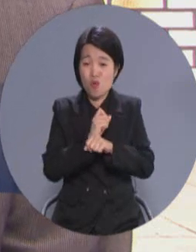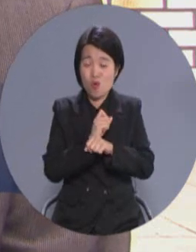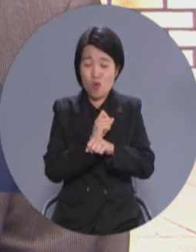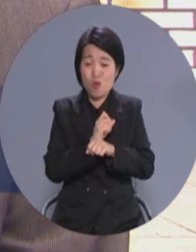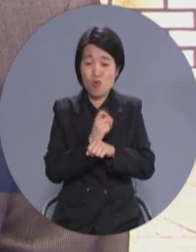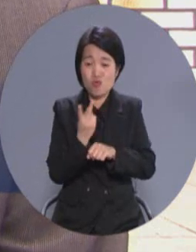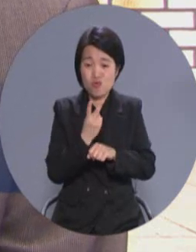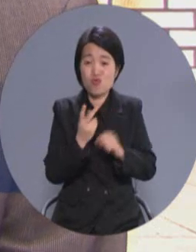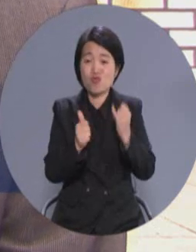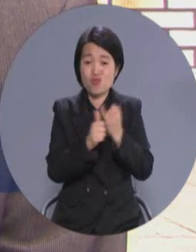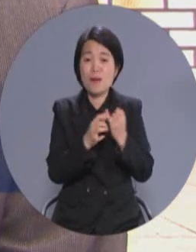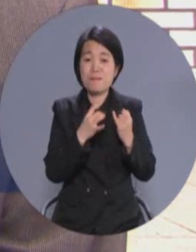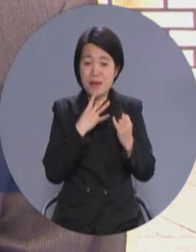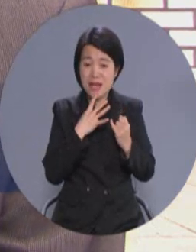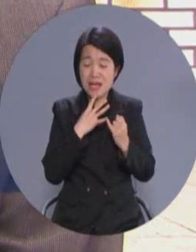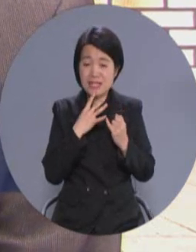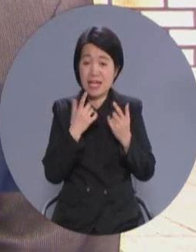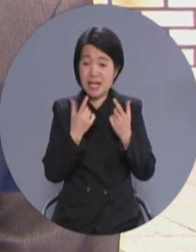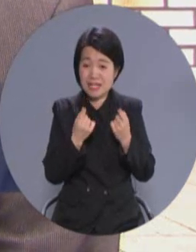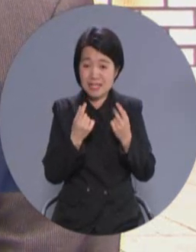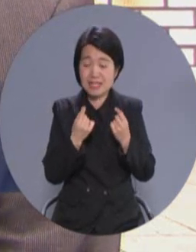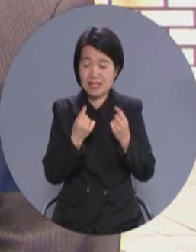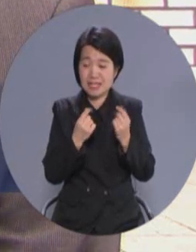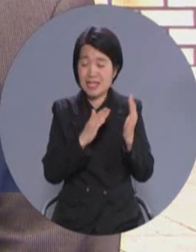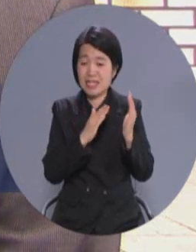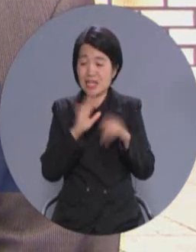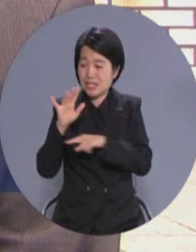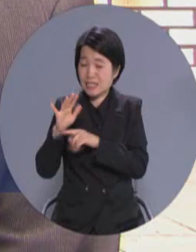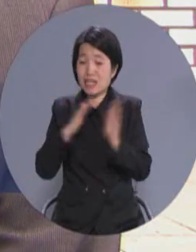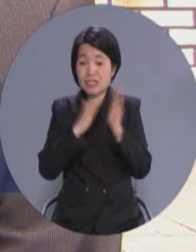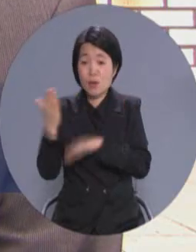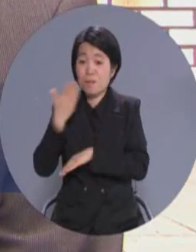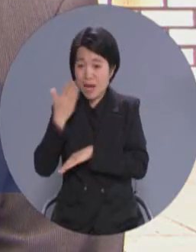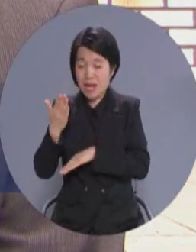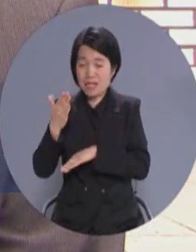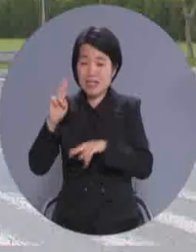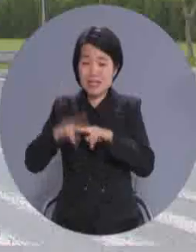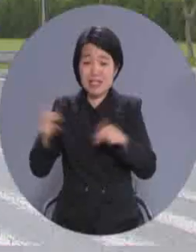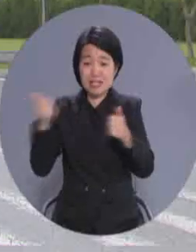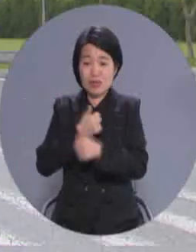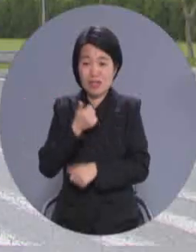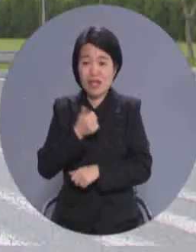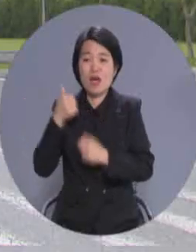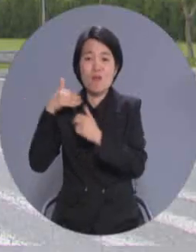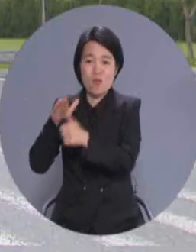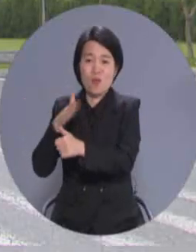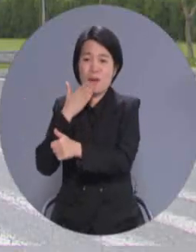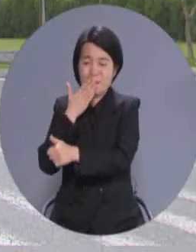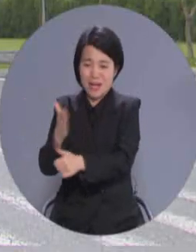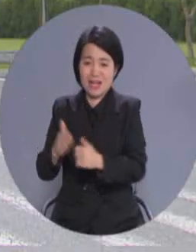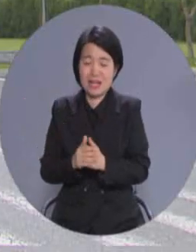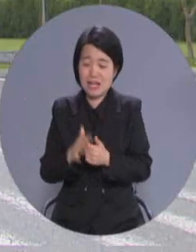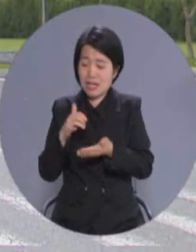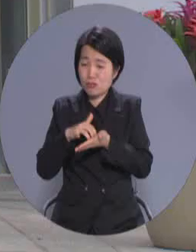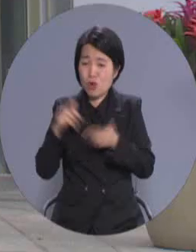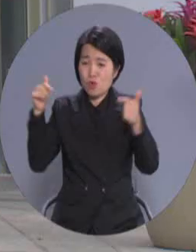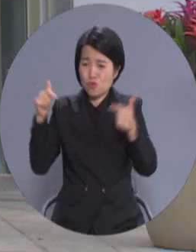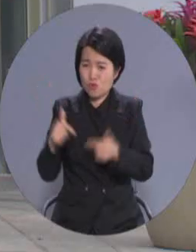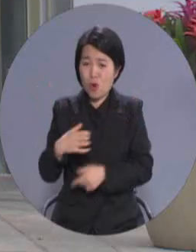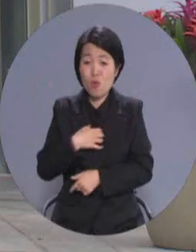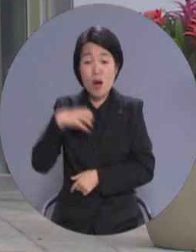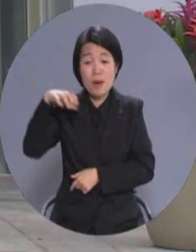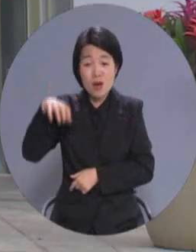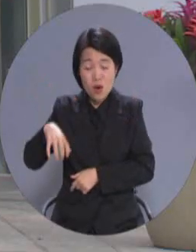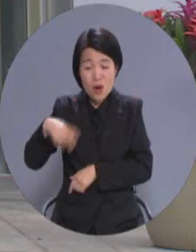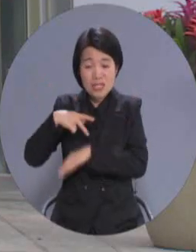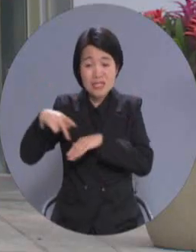부부 공무원에 한해서는 같이 거주할 수 있는 인사 이동도. 인구 소멸 고위험 지역인